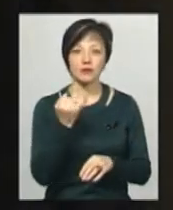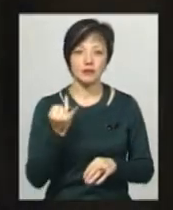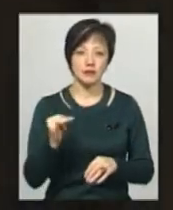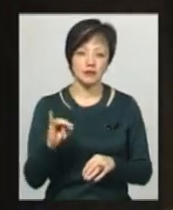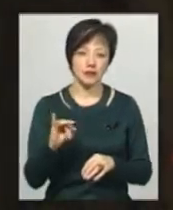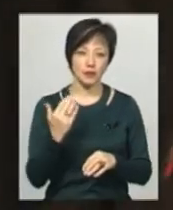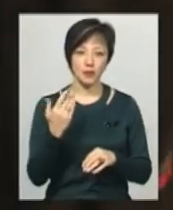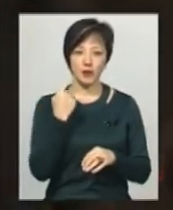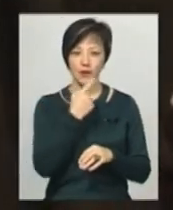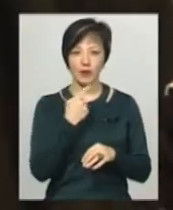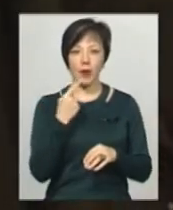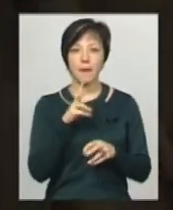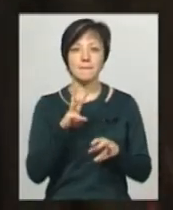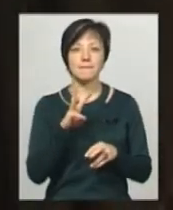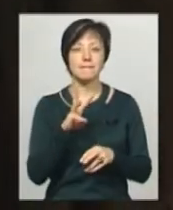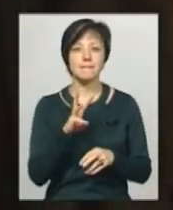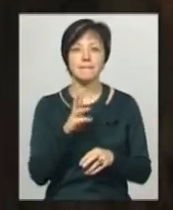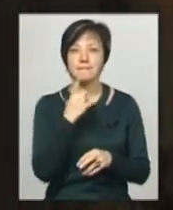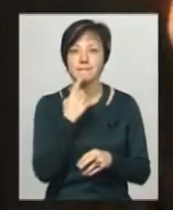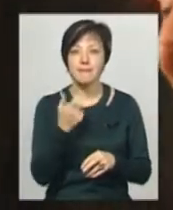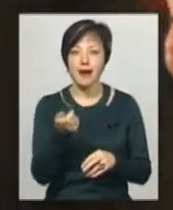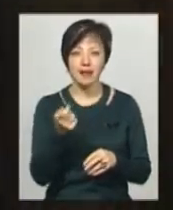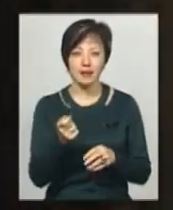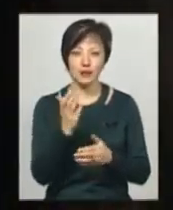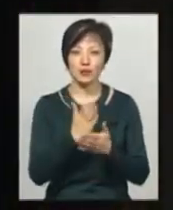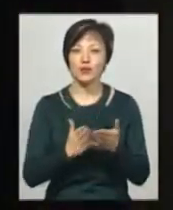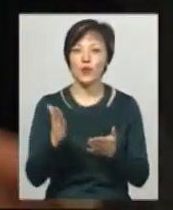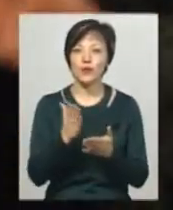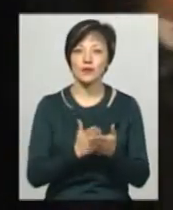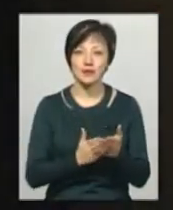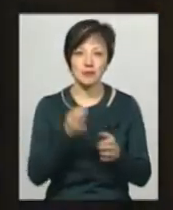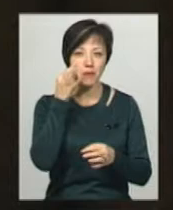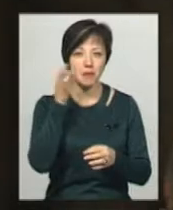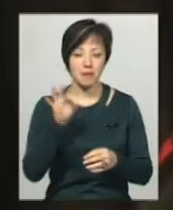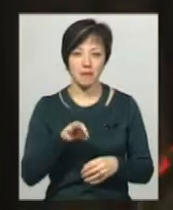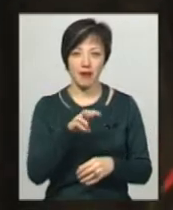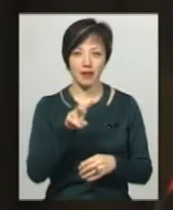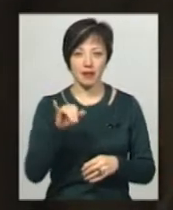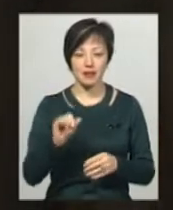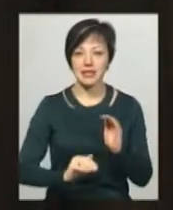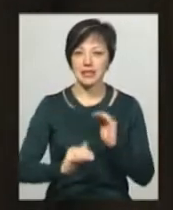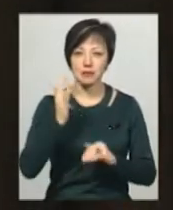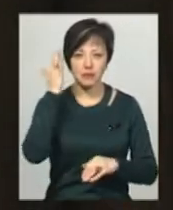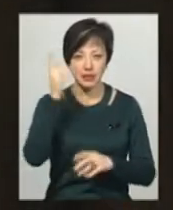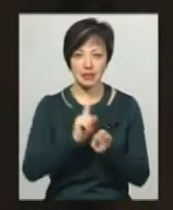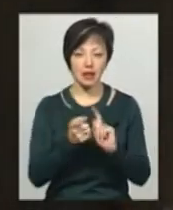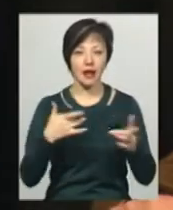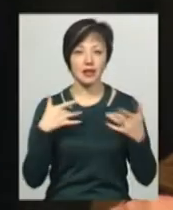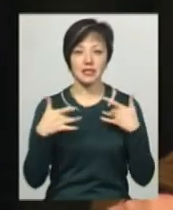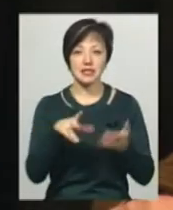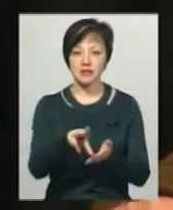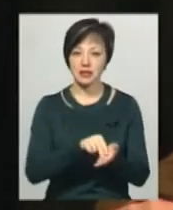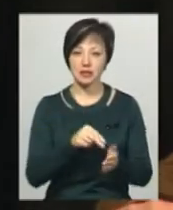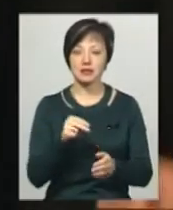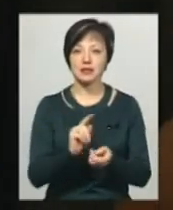губи в нього малий, зовсім малий. Поліна Попач з дитинства мріяла стати актрисою. Взірцем